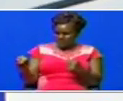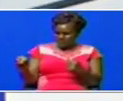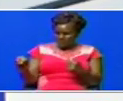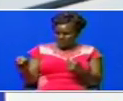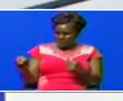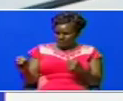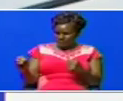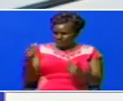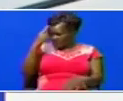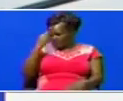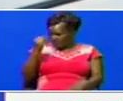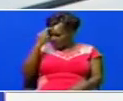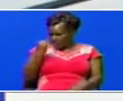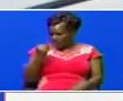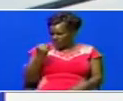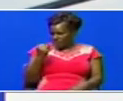Narok,